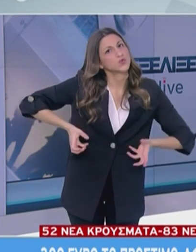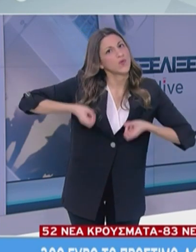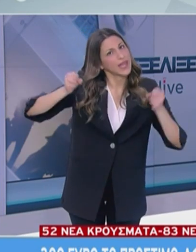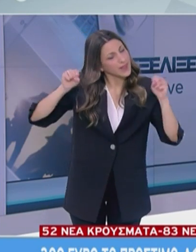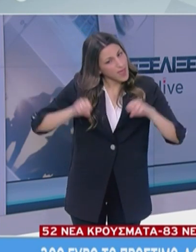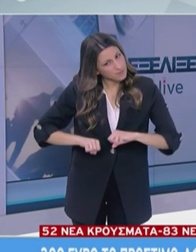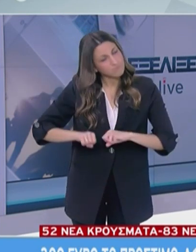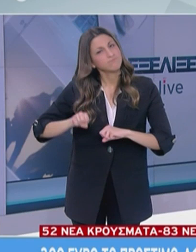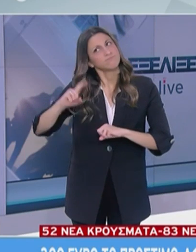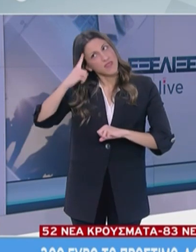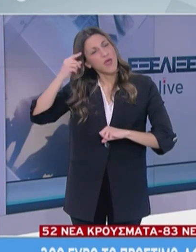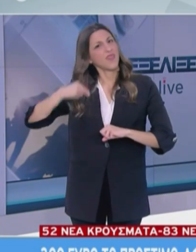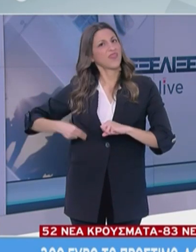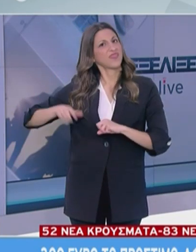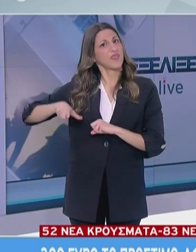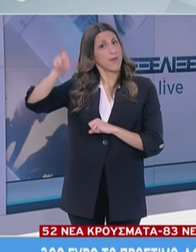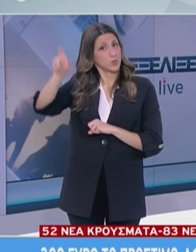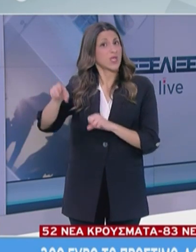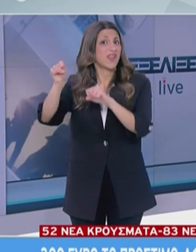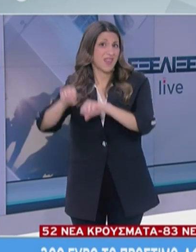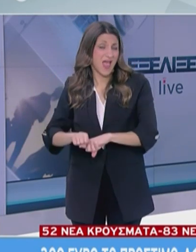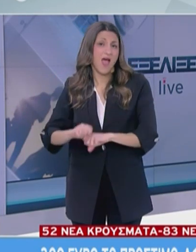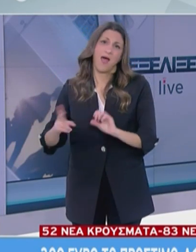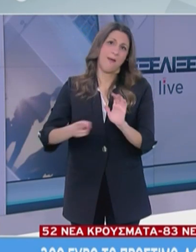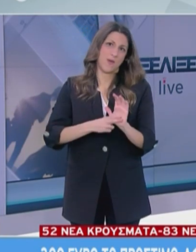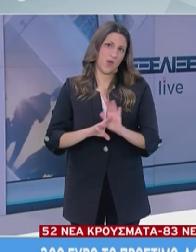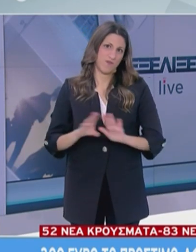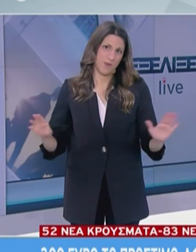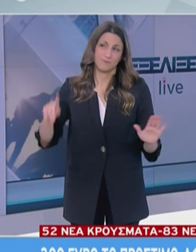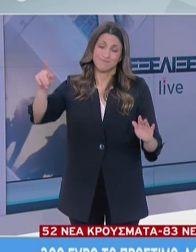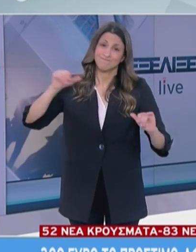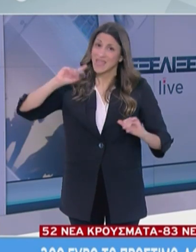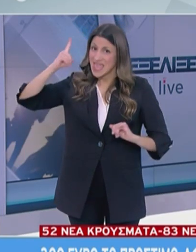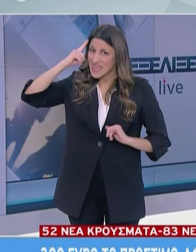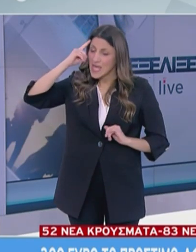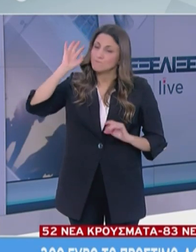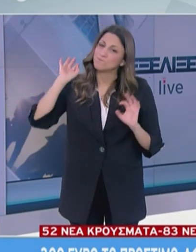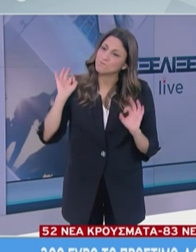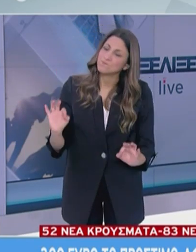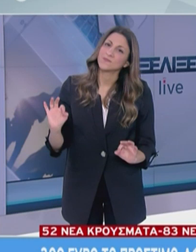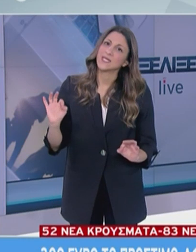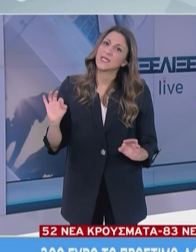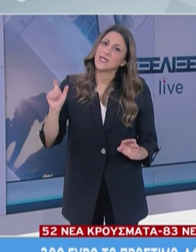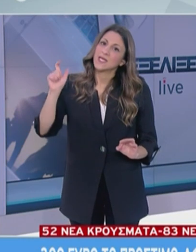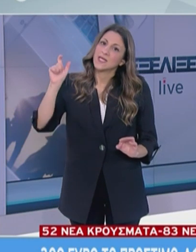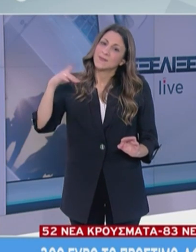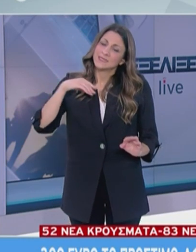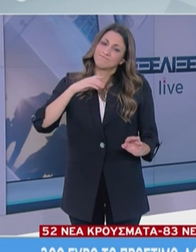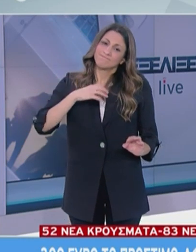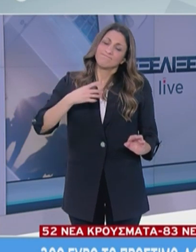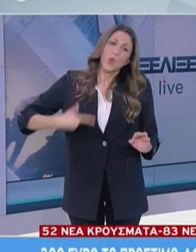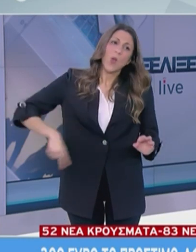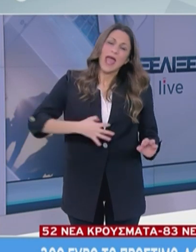από την οποία πηγάζει η κίνηση αυτή, δεν μπορούμε να την επιτρέψουμε. Η πρωτοβουλία αυτή, όσο και αν αντιπροσωπεύει μια βαθύτερη εσωτερική ανάγκη όλων